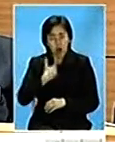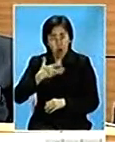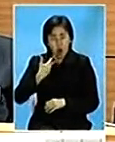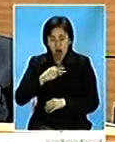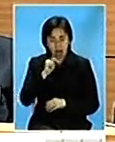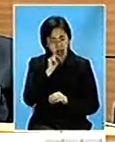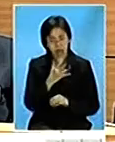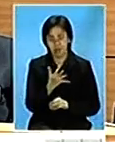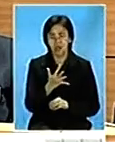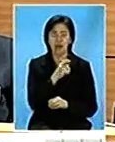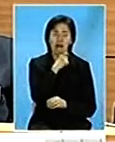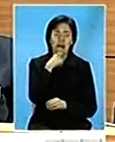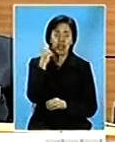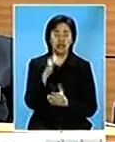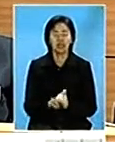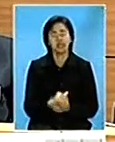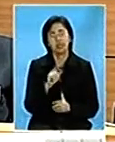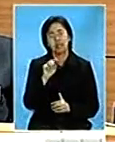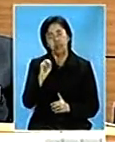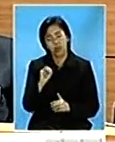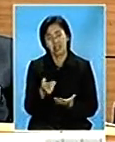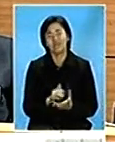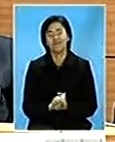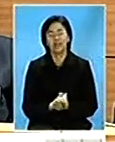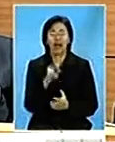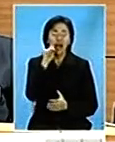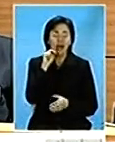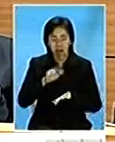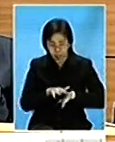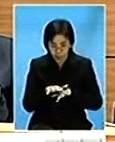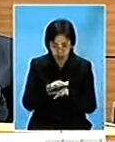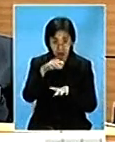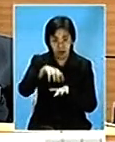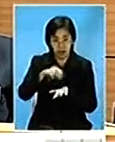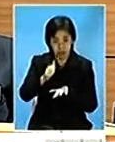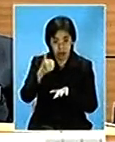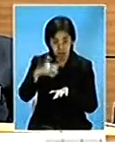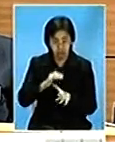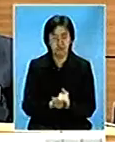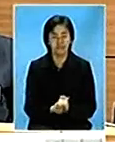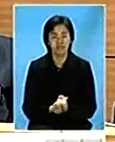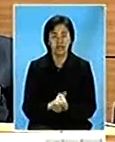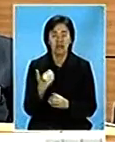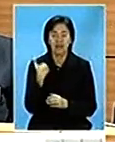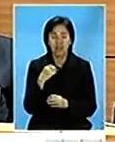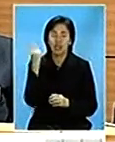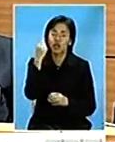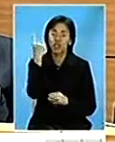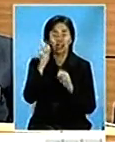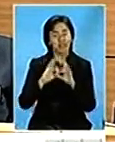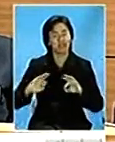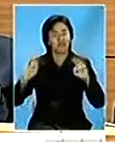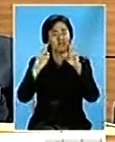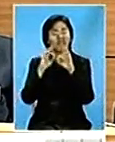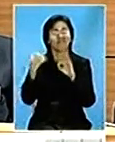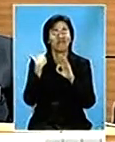ในส่วนอำเภอเตางอยนี่นอกจากลำน้ำนี้ผ่านตัวอำเภอแล้วก็ยังผ่านแหล่งท่องเที่ยวที่สำคัญซึ่